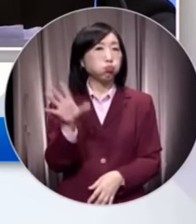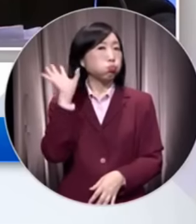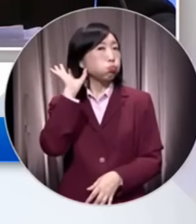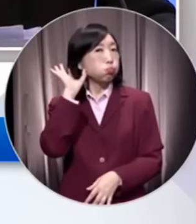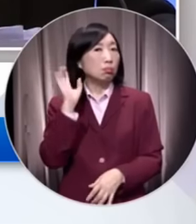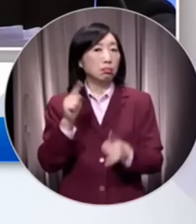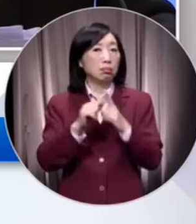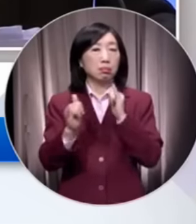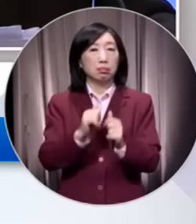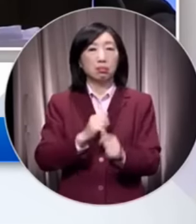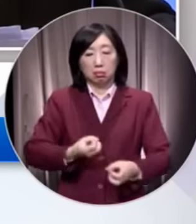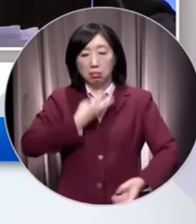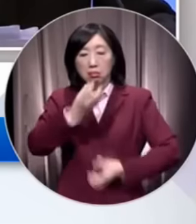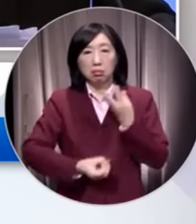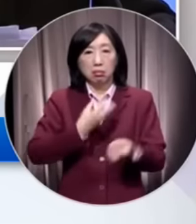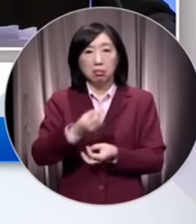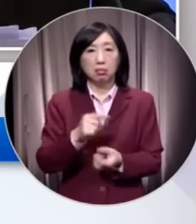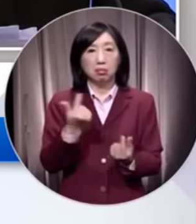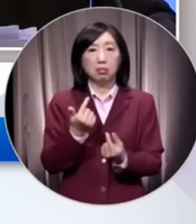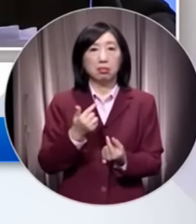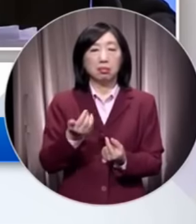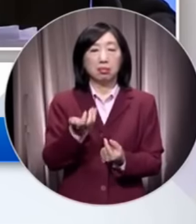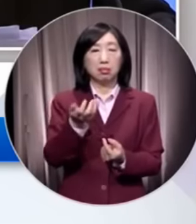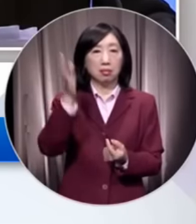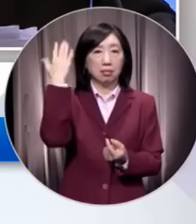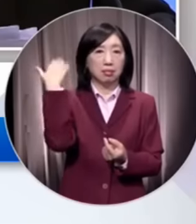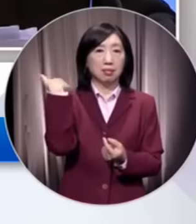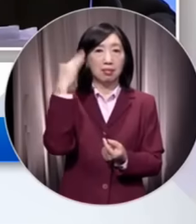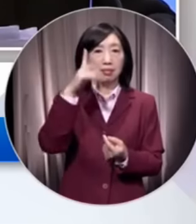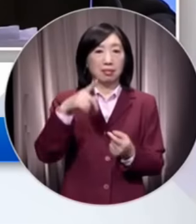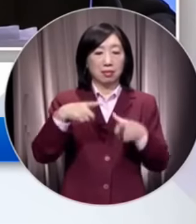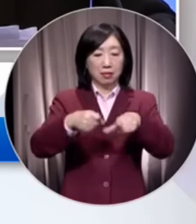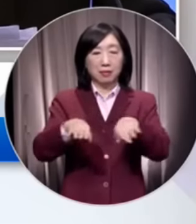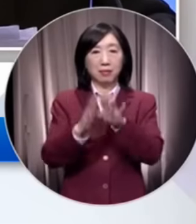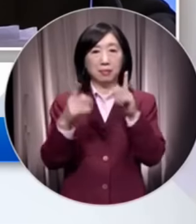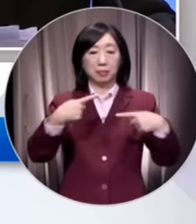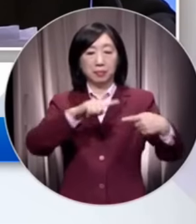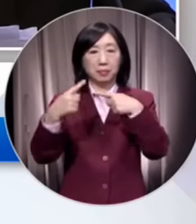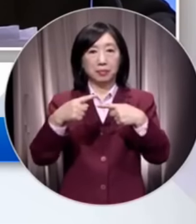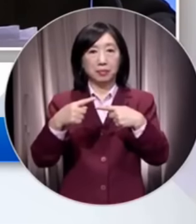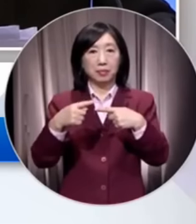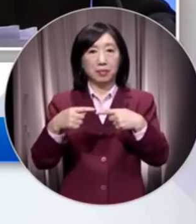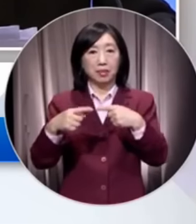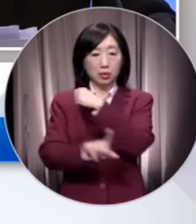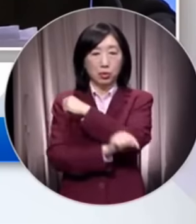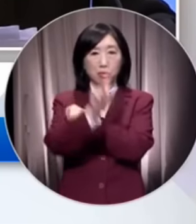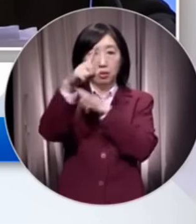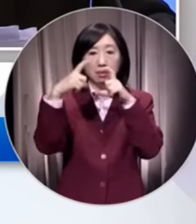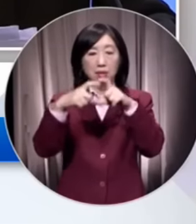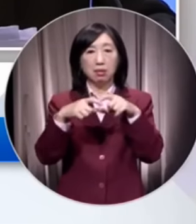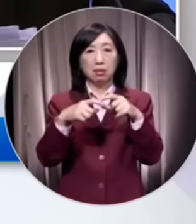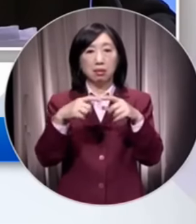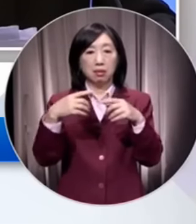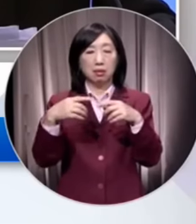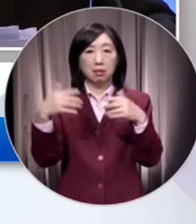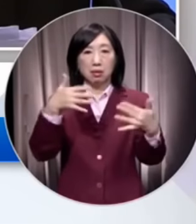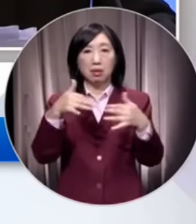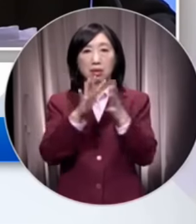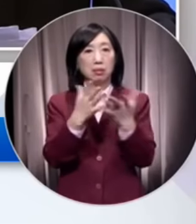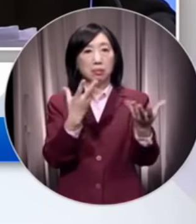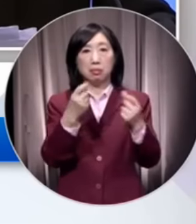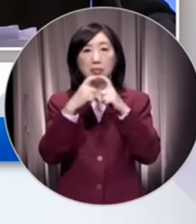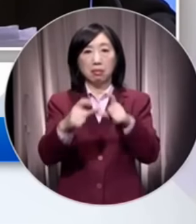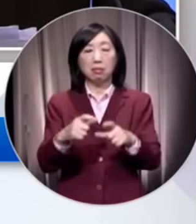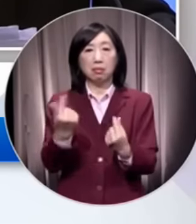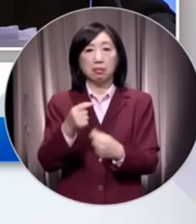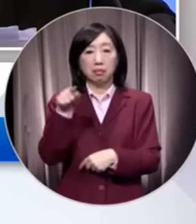次我记得我们在公开辩论的时候，最后那个问题你们两位好像都没有答，那就是这位女士提